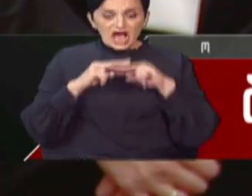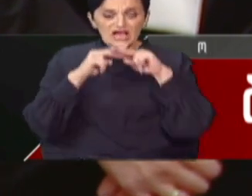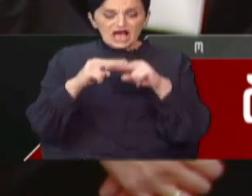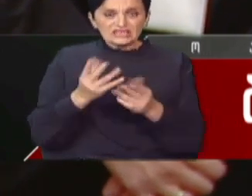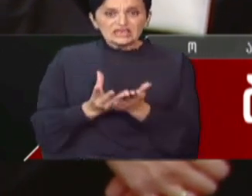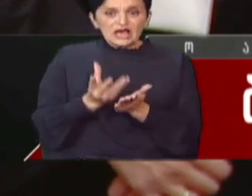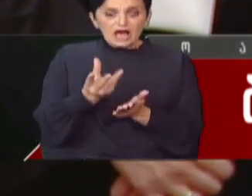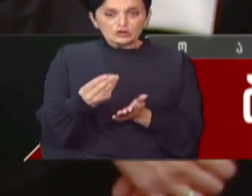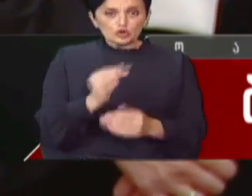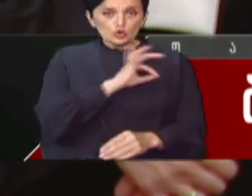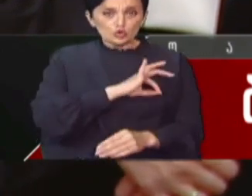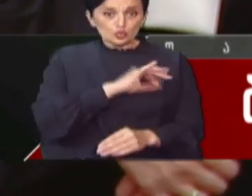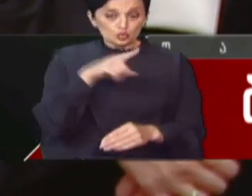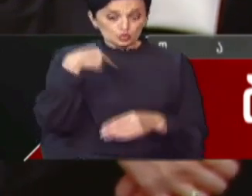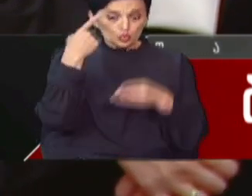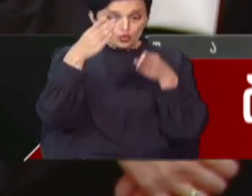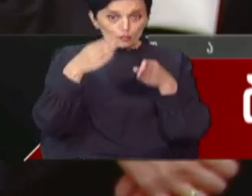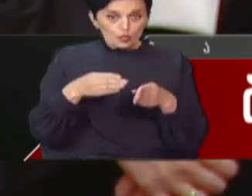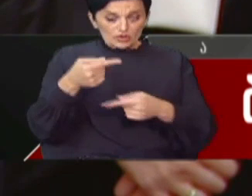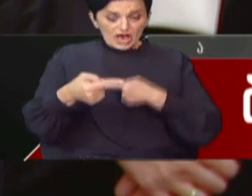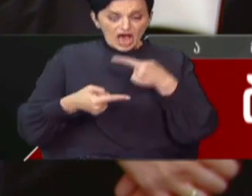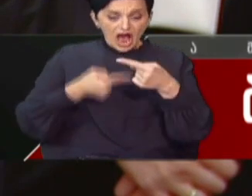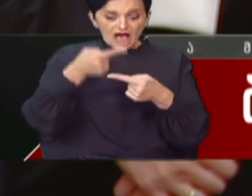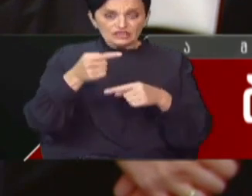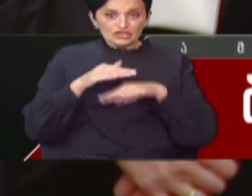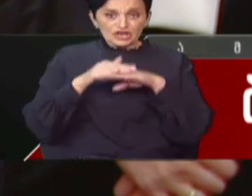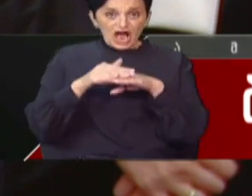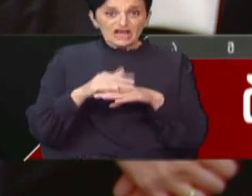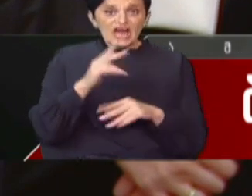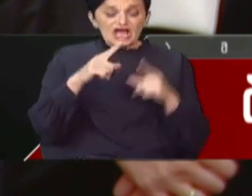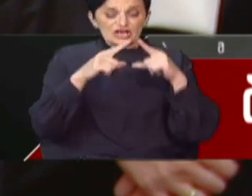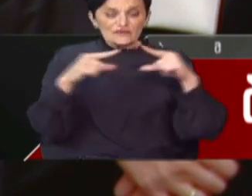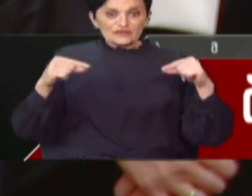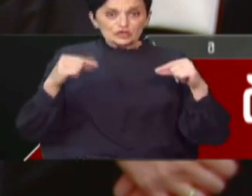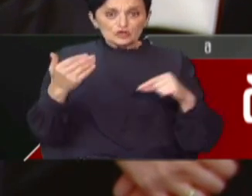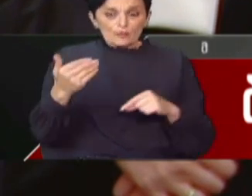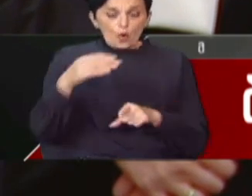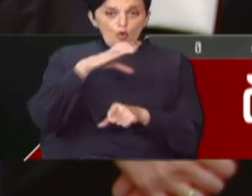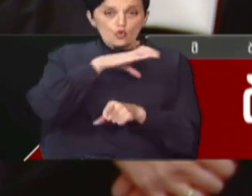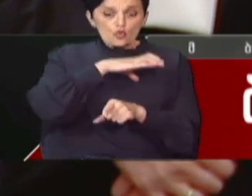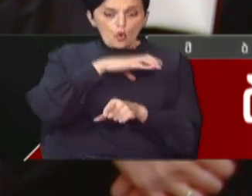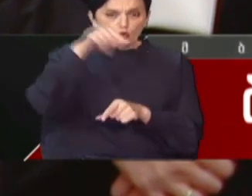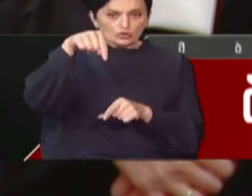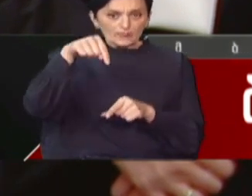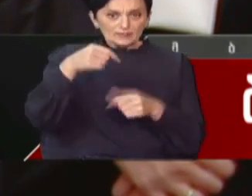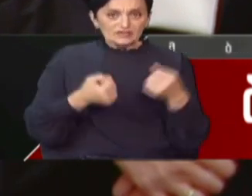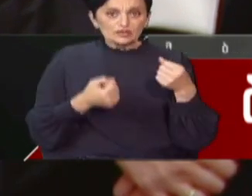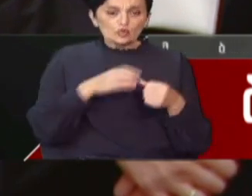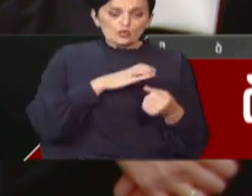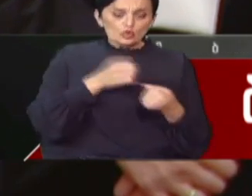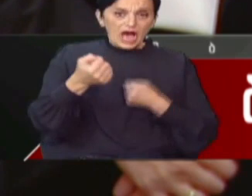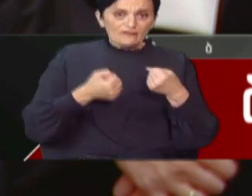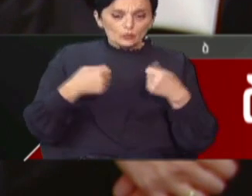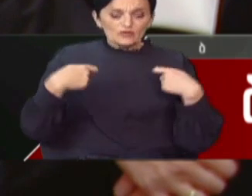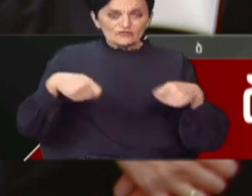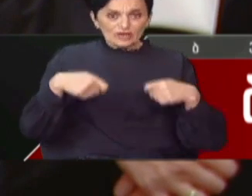გადახდა იმ იურიდიული პირების ანგარიშებზე, რომლებიც კვიპროსში უძრავი ქონებებითა და ავტომანქანებით